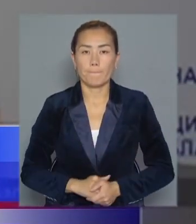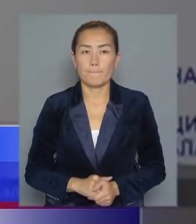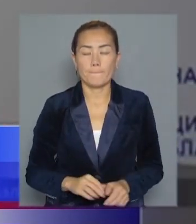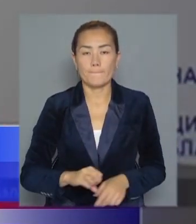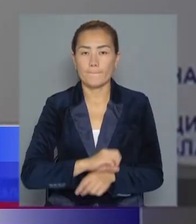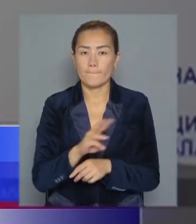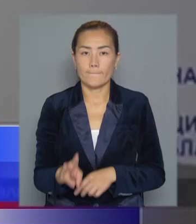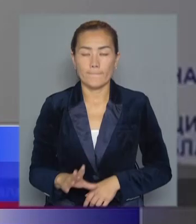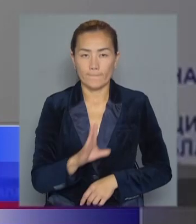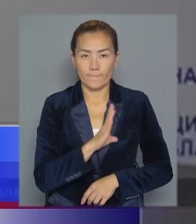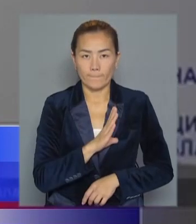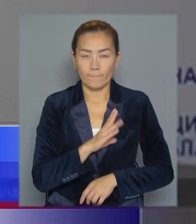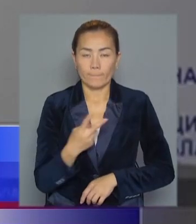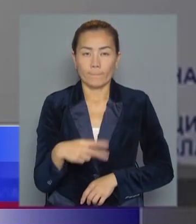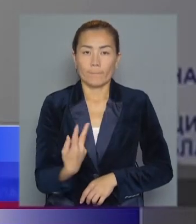қамтылған.